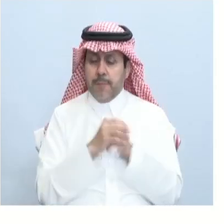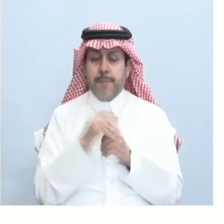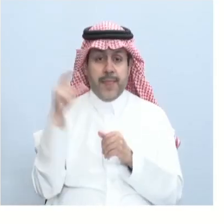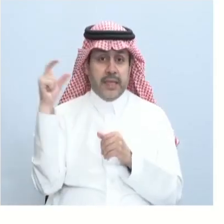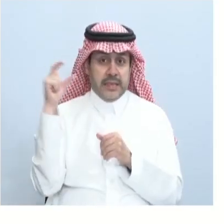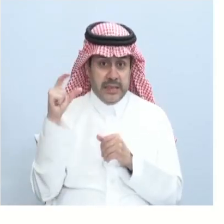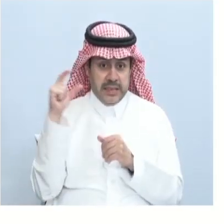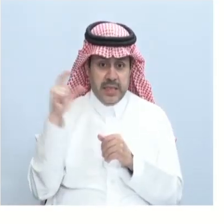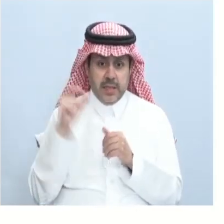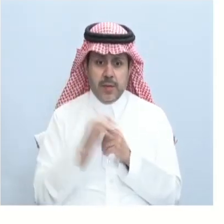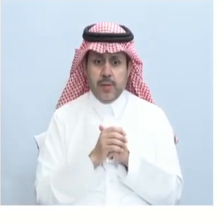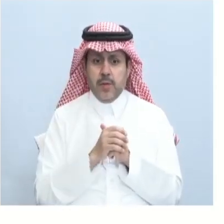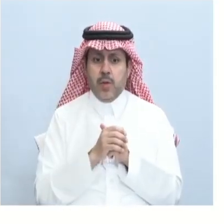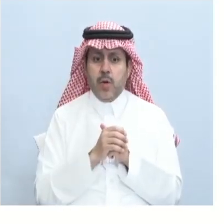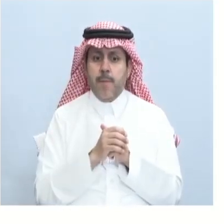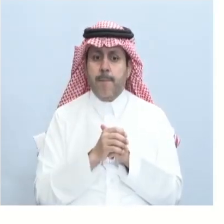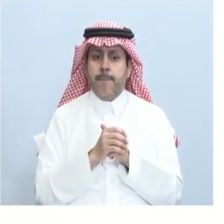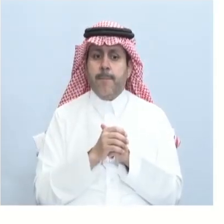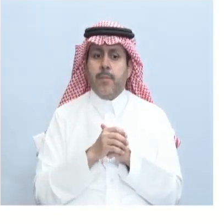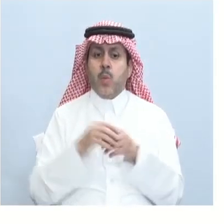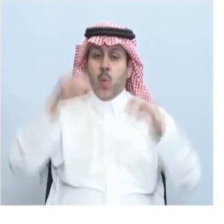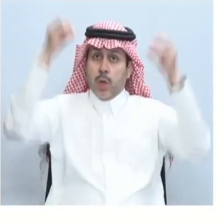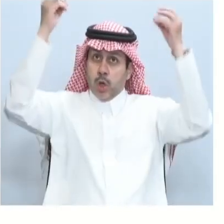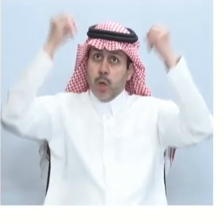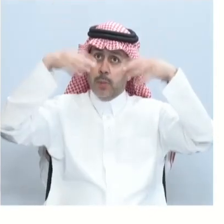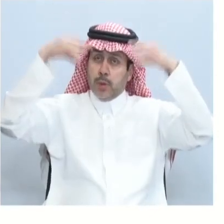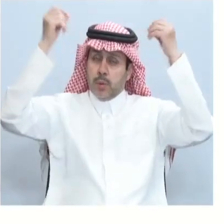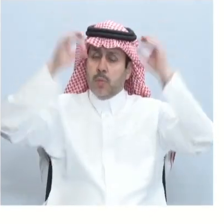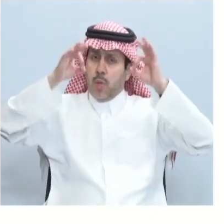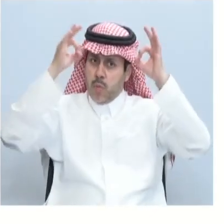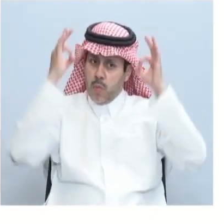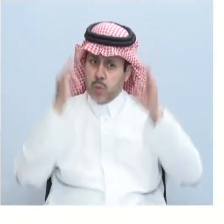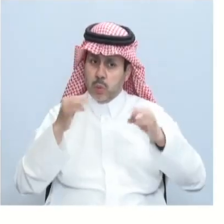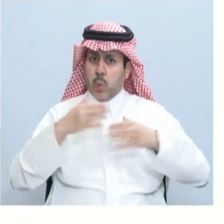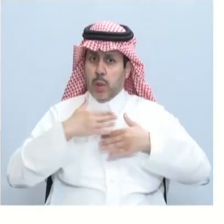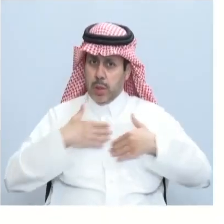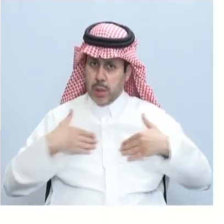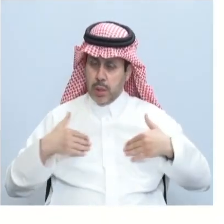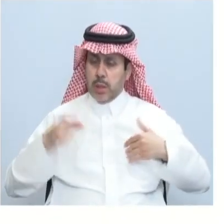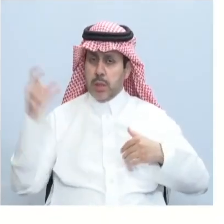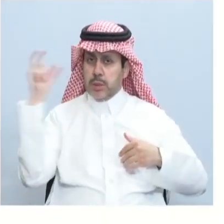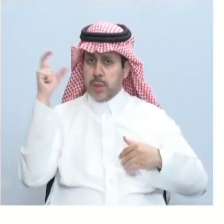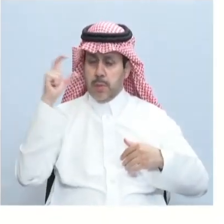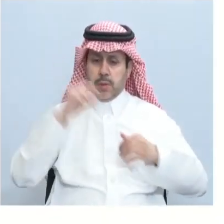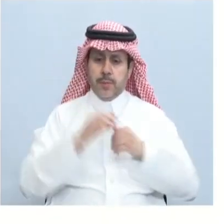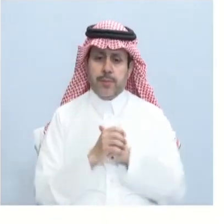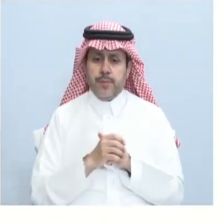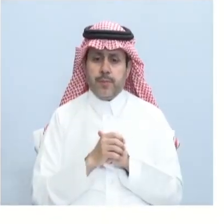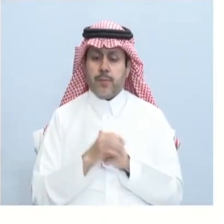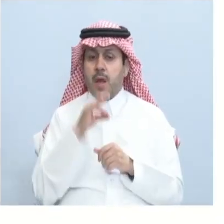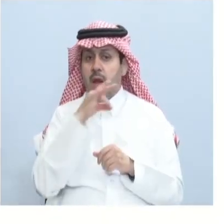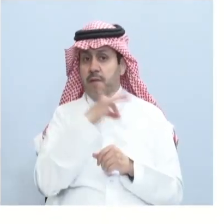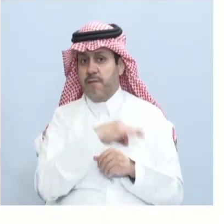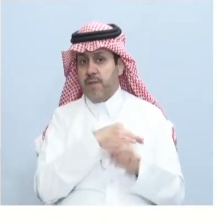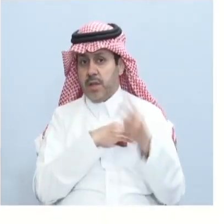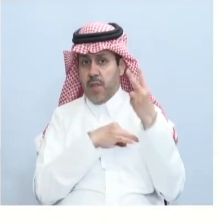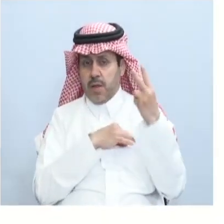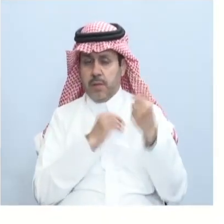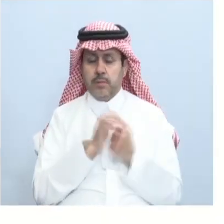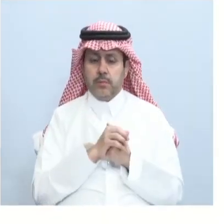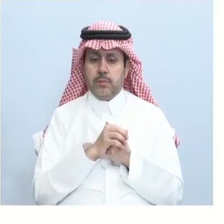نعمتي ورضيت لكم الاسلا ورضيت لكم الاسلام دينا هذه هي الفائده